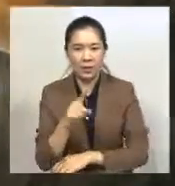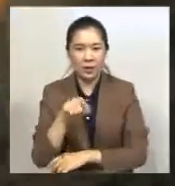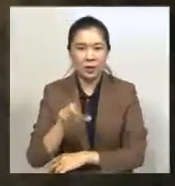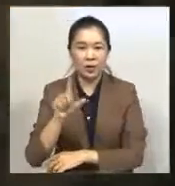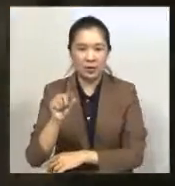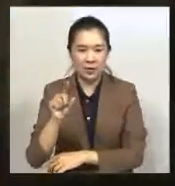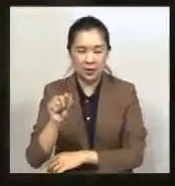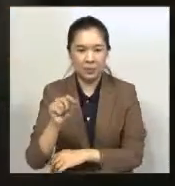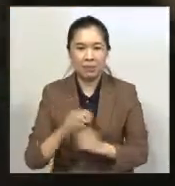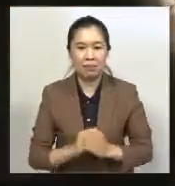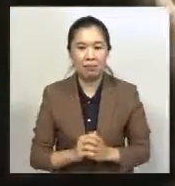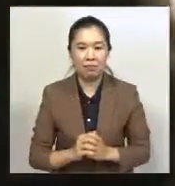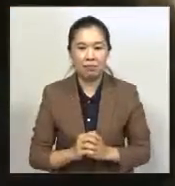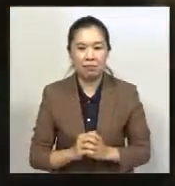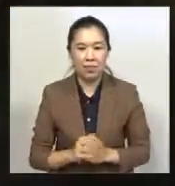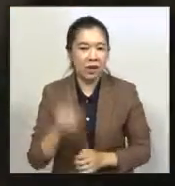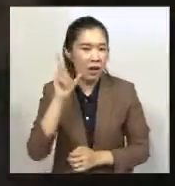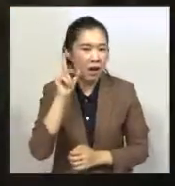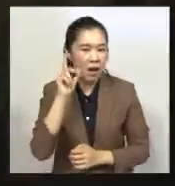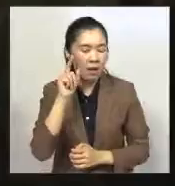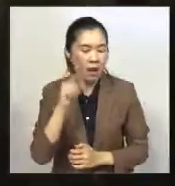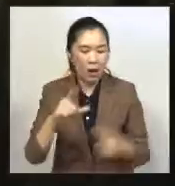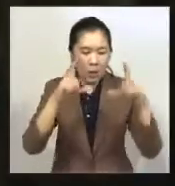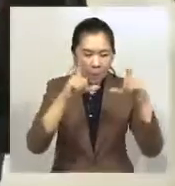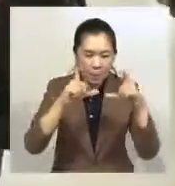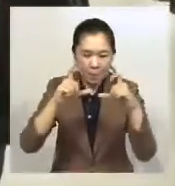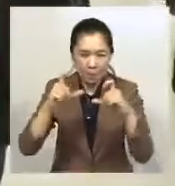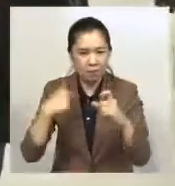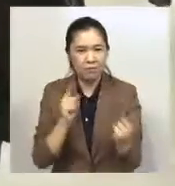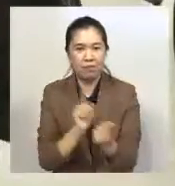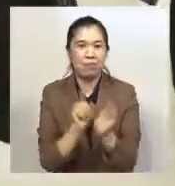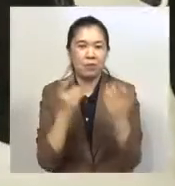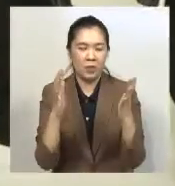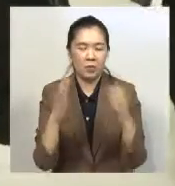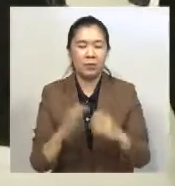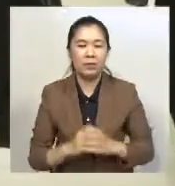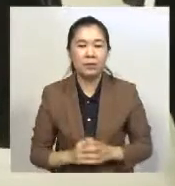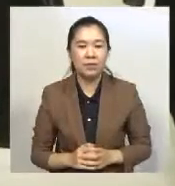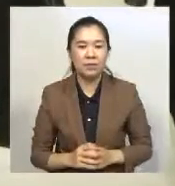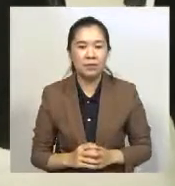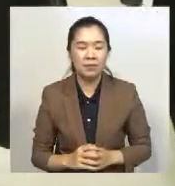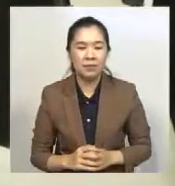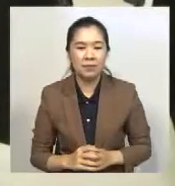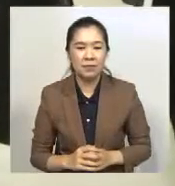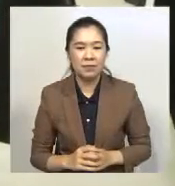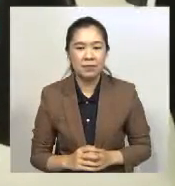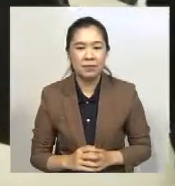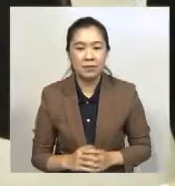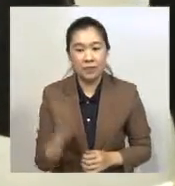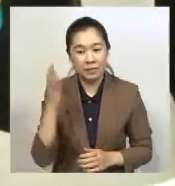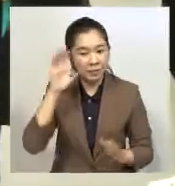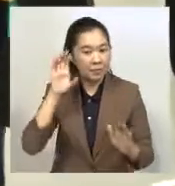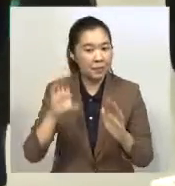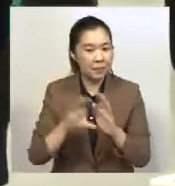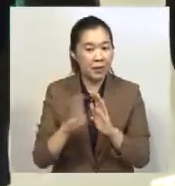ค่ะโดยหลบหน้าสื่อมวลชนที่มารอเก็บภาพการเดินทางเข้ามาชี้แจงในวันนี้ส่วนบรรยากาศที่คุณผู้ช